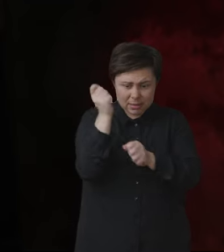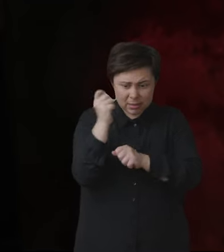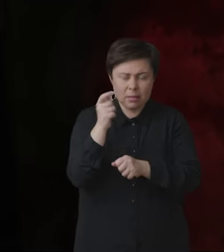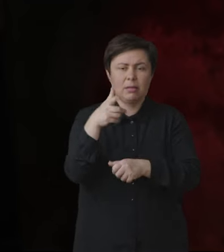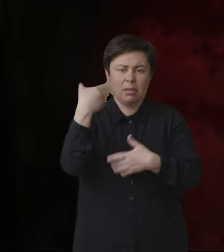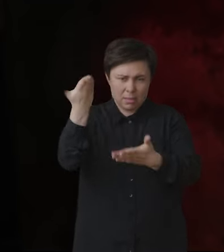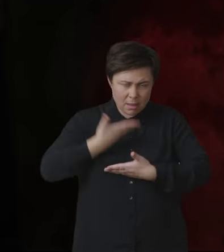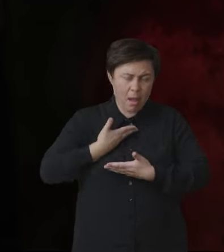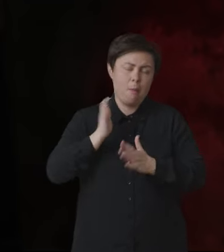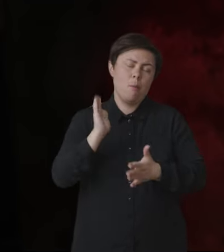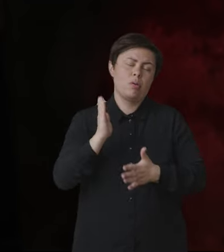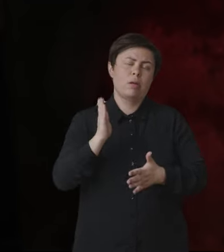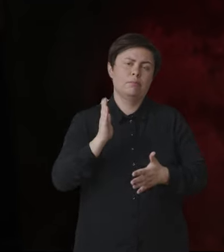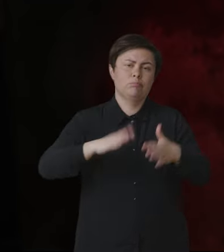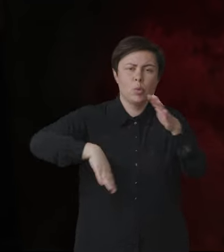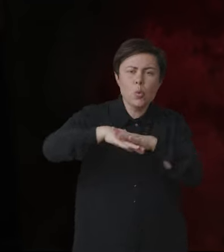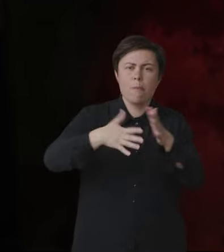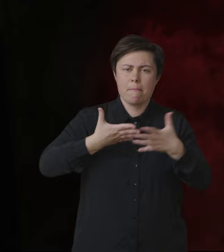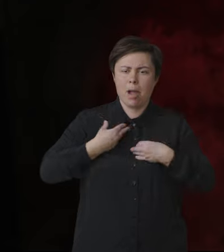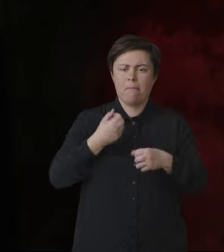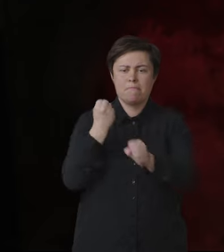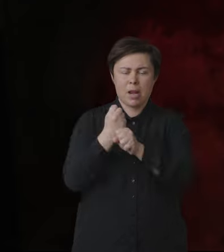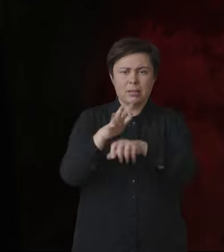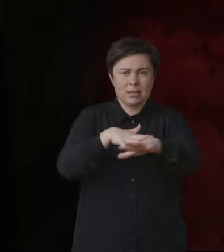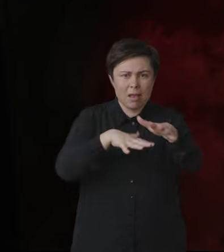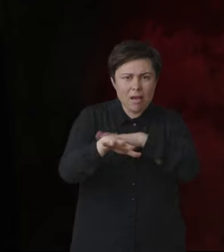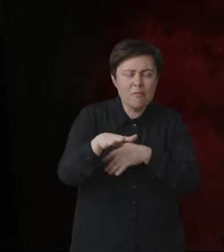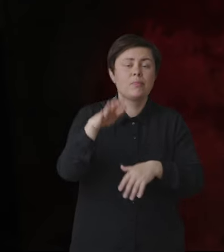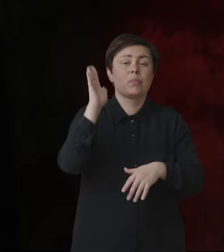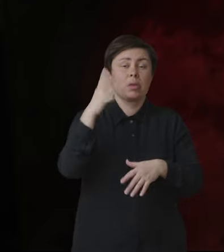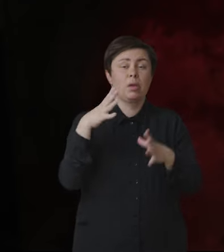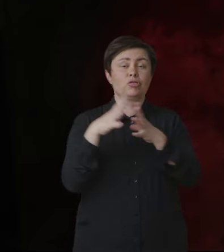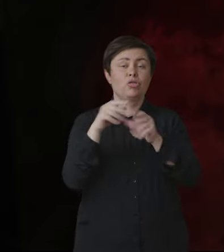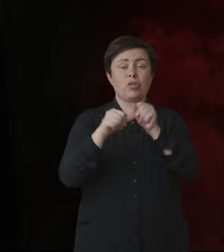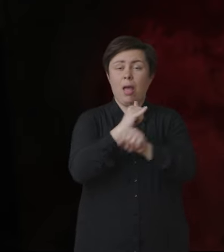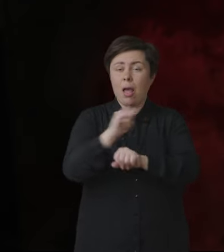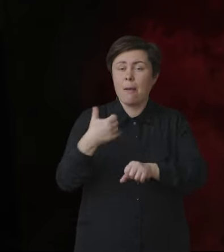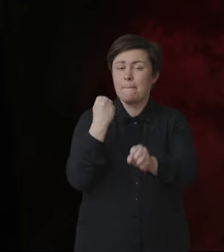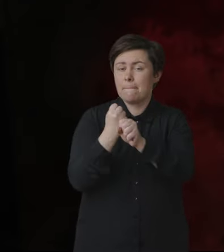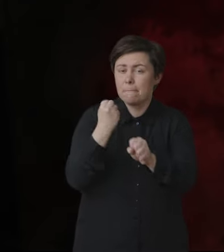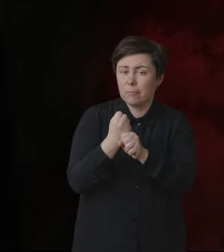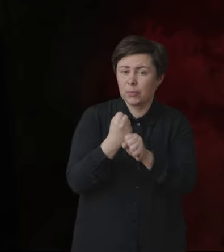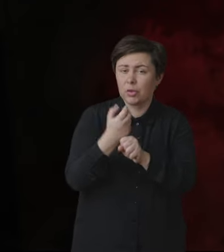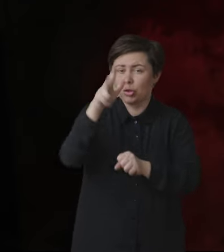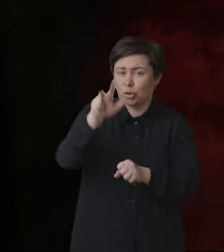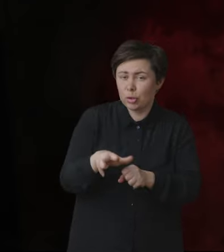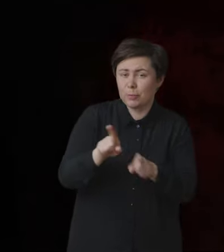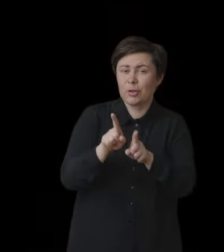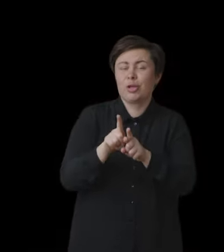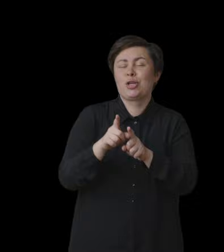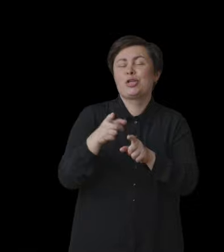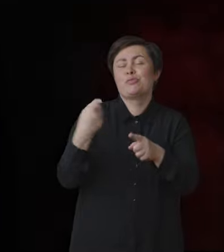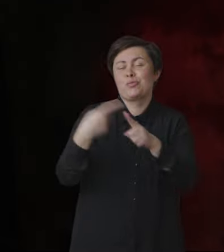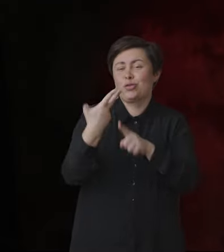uprawiający do pracy zawodowej. Pracowałem 10 lat, 3 miesiące i 3